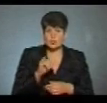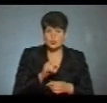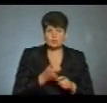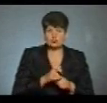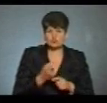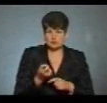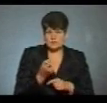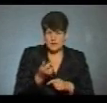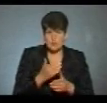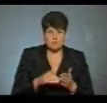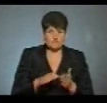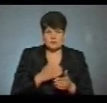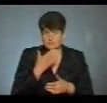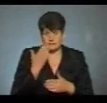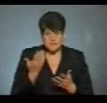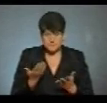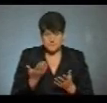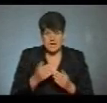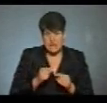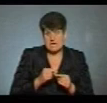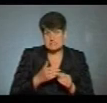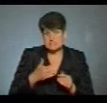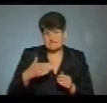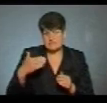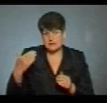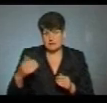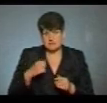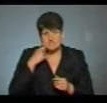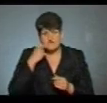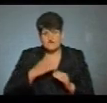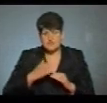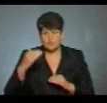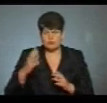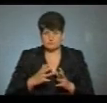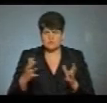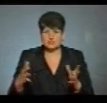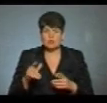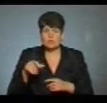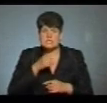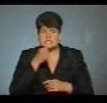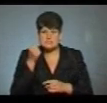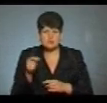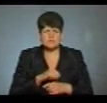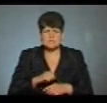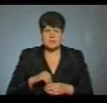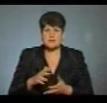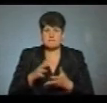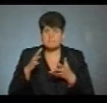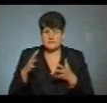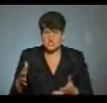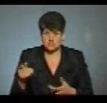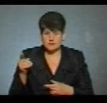мало, бо немає взагалі. А з віком він, його кількість збільшується, і в людей старшого віку його найбільше. І